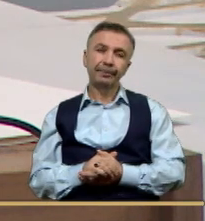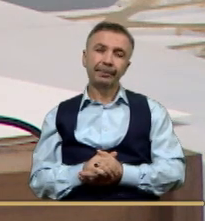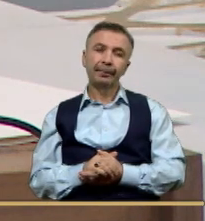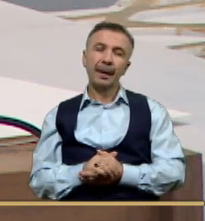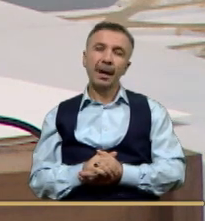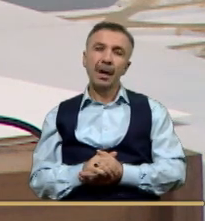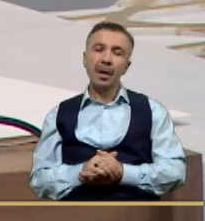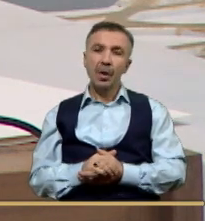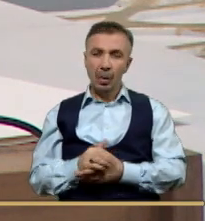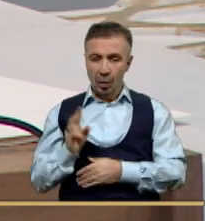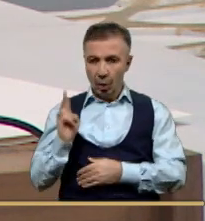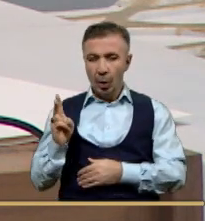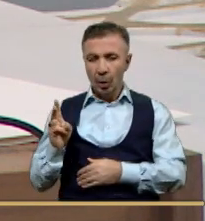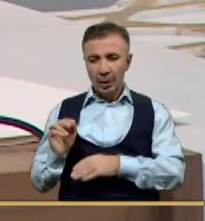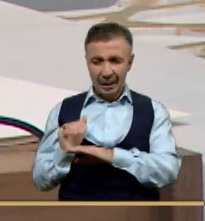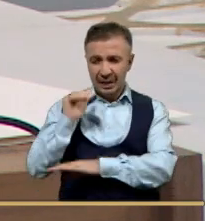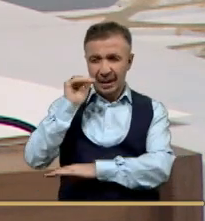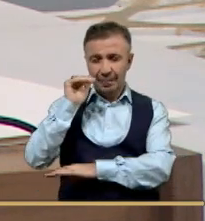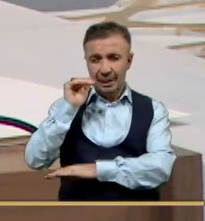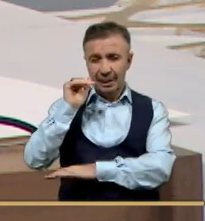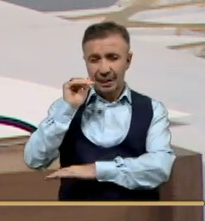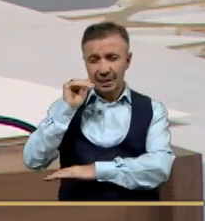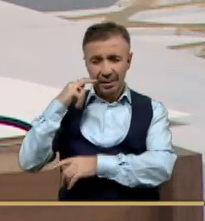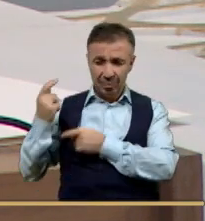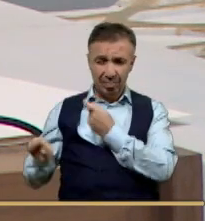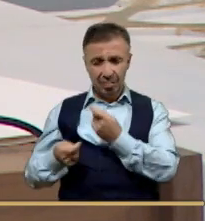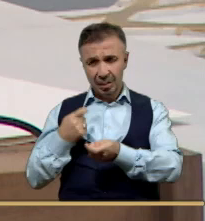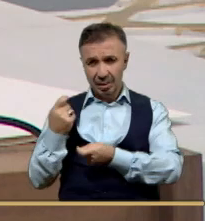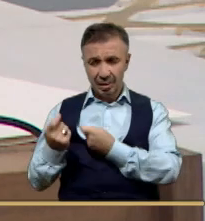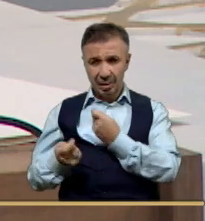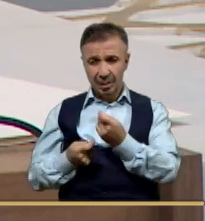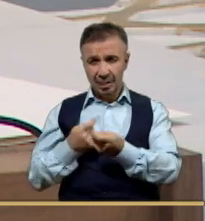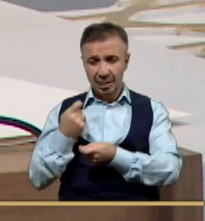onun hayatta kalması için elinden gelen bütün gayreti gösterirse,